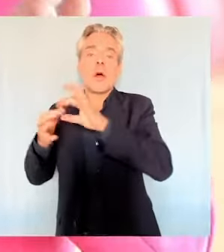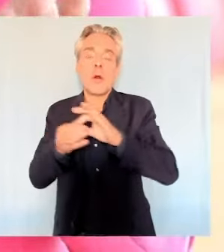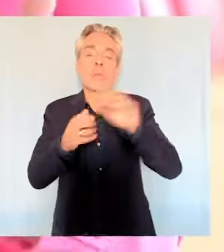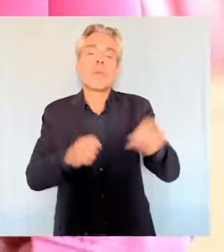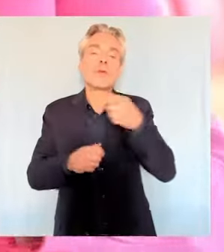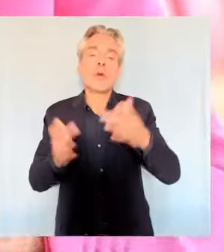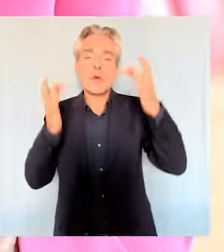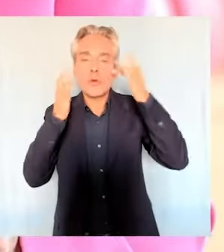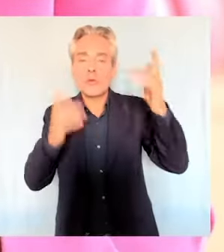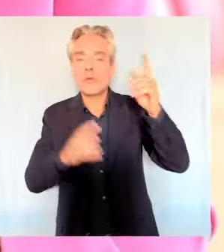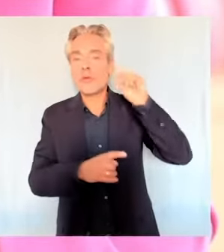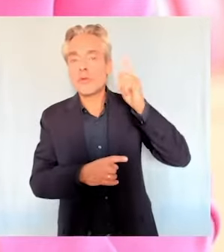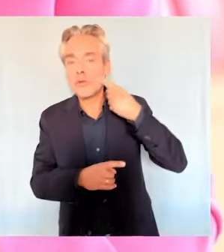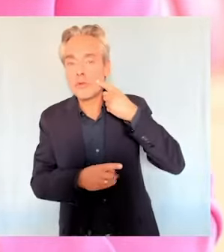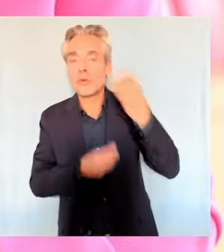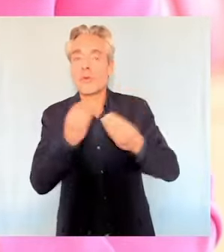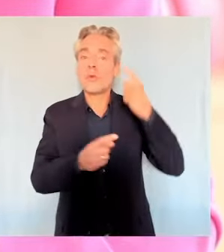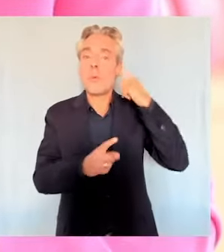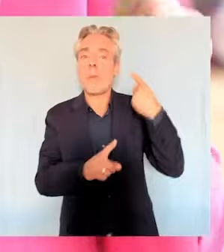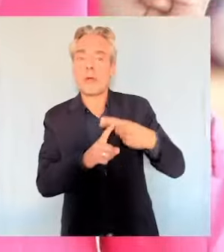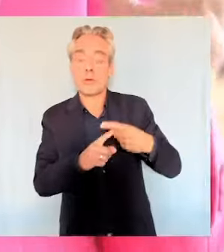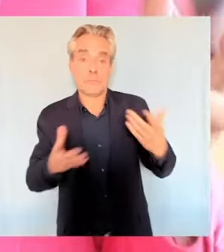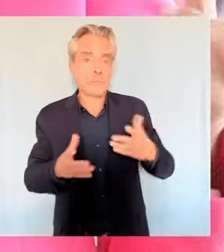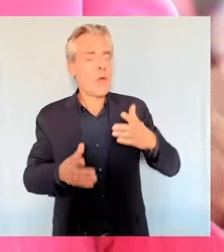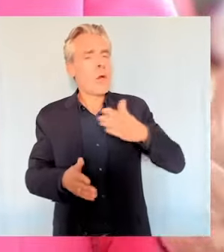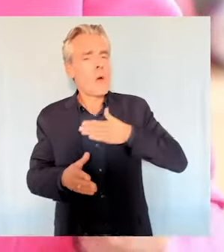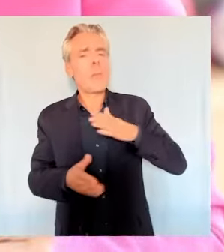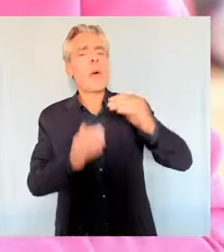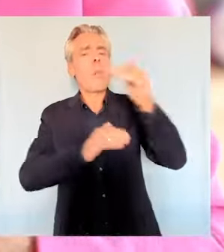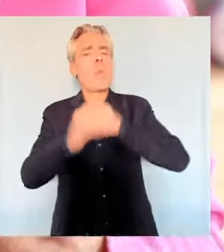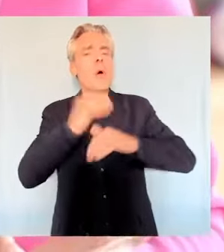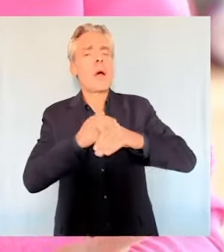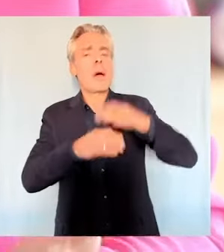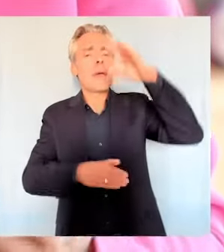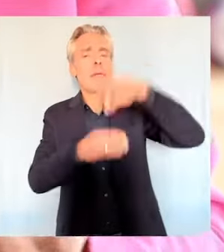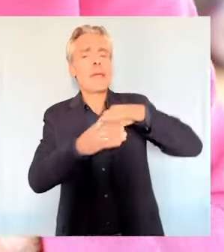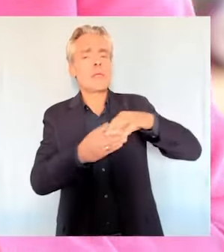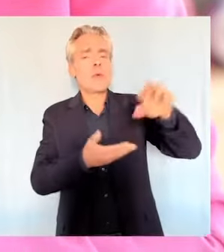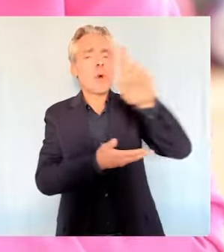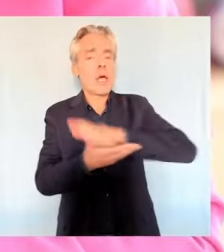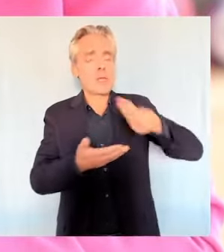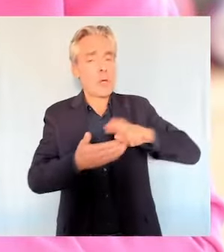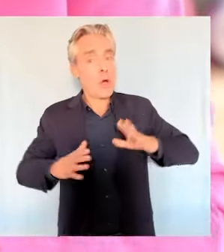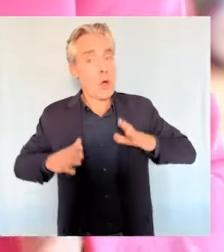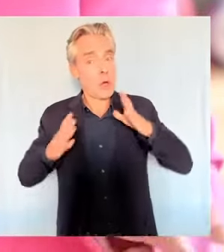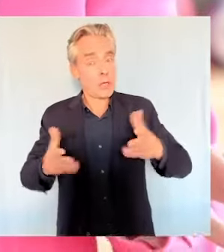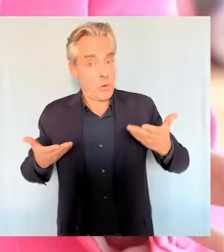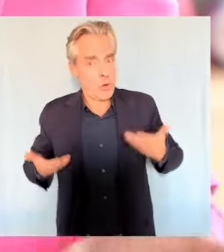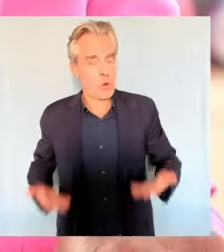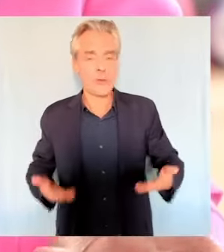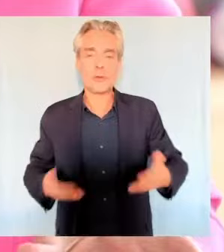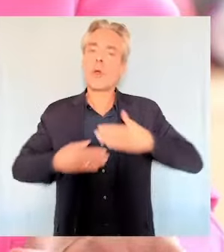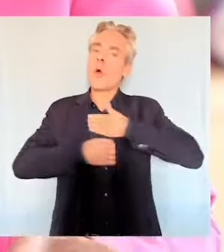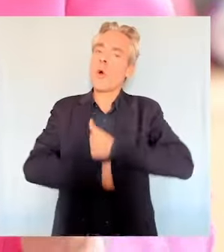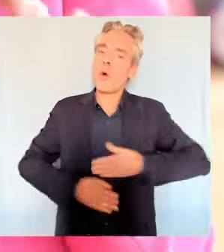puis aussi la culture sourde et malentendante. Il s'agit d'un engagement qui figurait dans mon projet régional. Et je suis